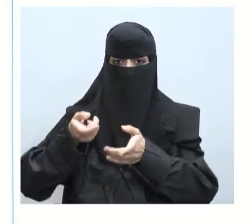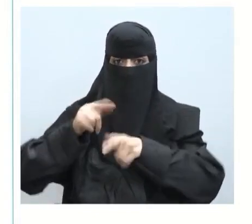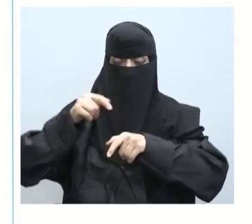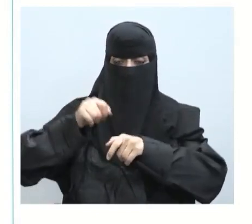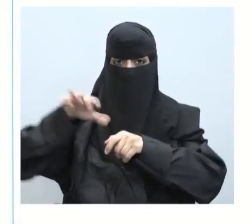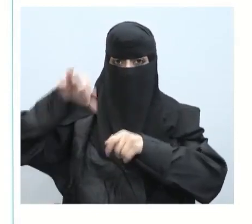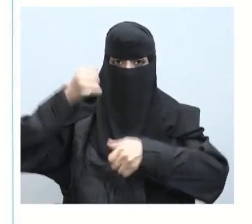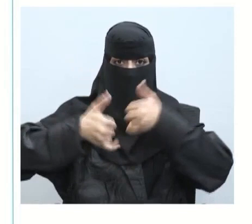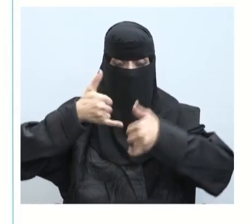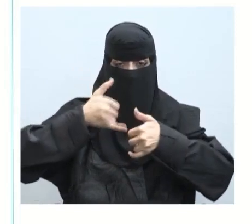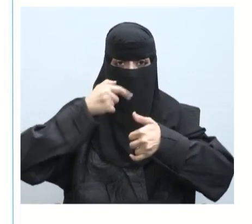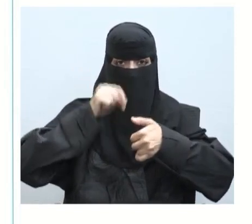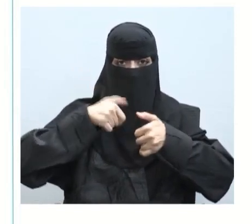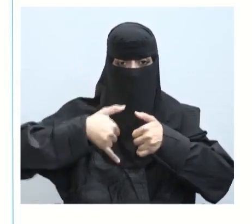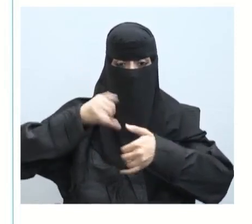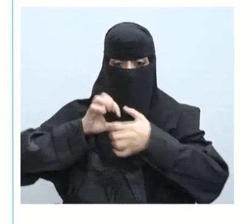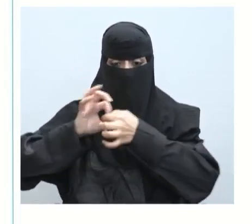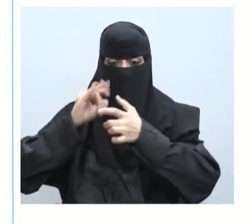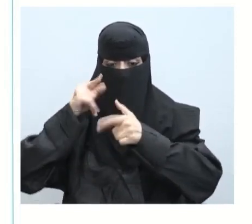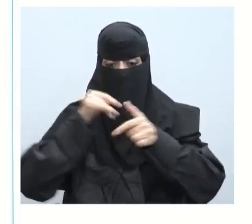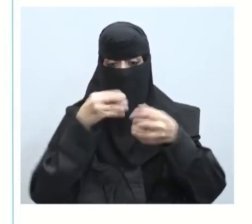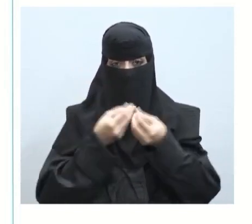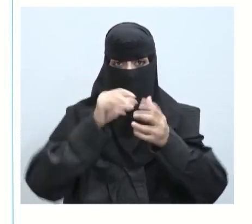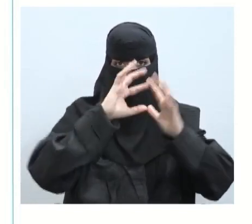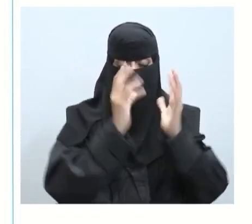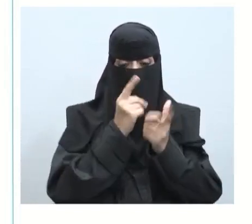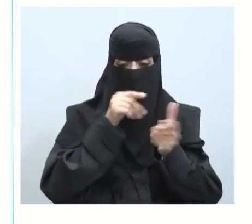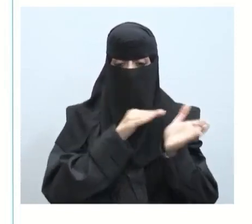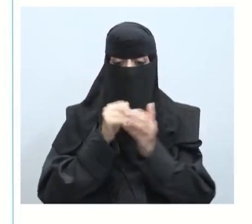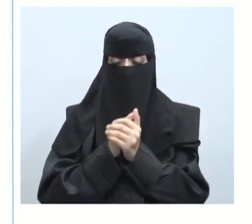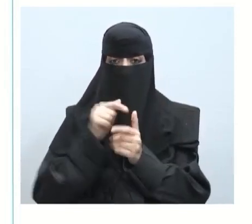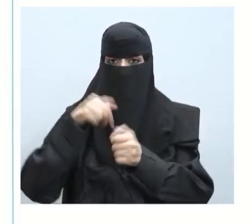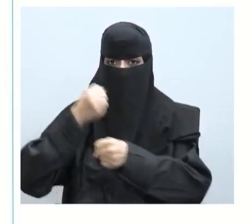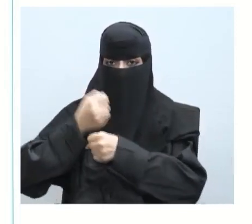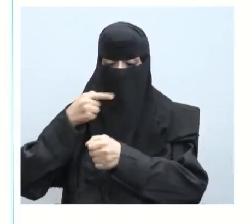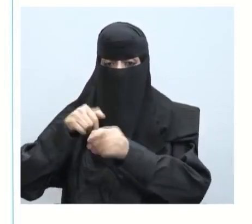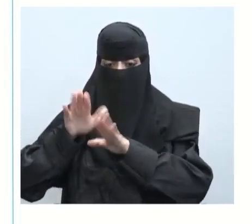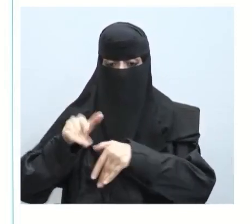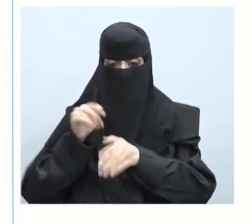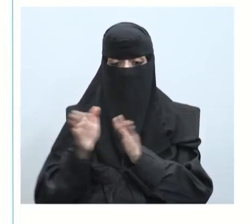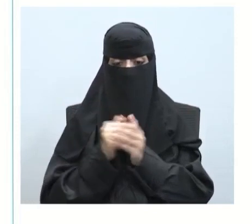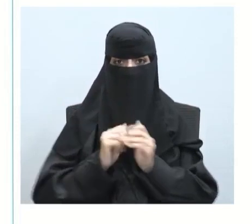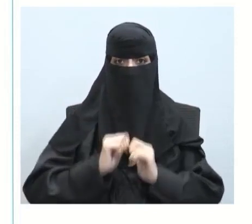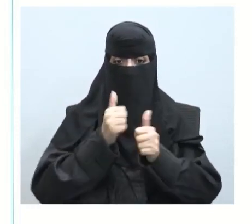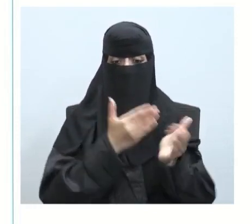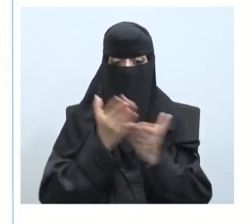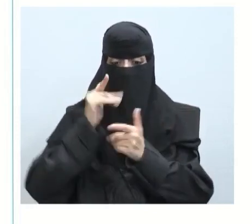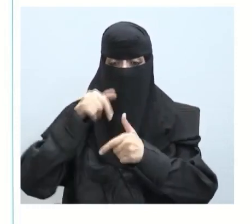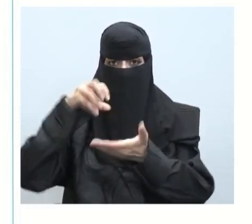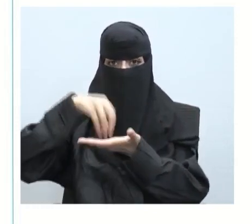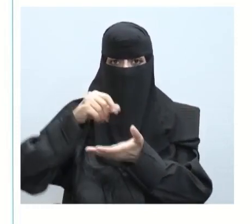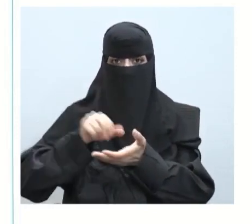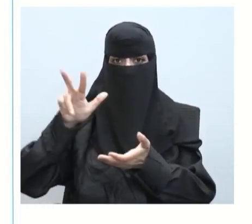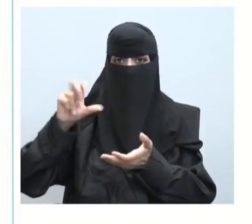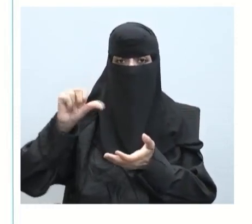ثم اختبار اتصال مع وسيط الـ EMQX العام لتثبيت التطبيق قم بزيارة الموقع